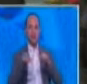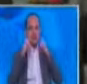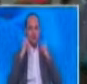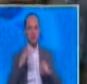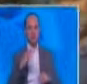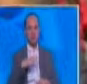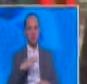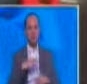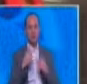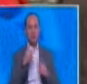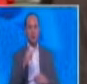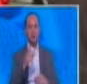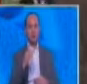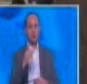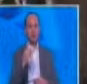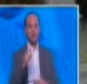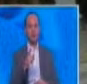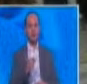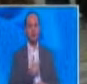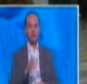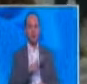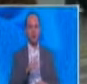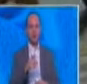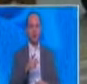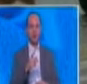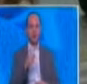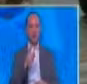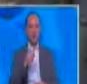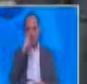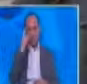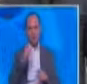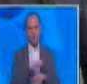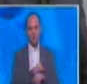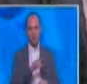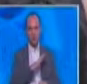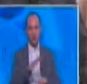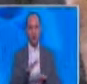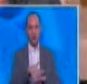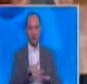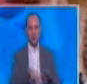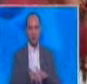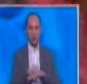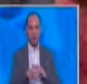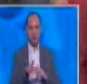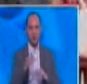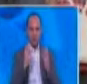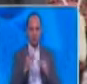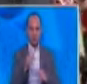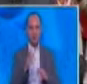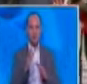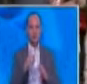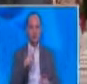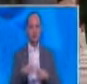istiyor. Fakat bunların belli bir kaidesi, kuralı var. Belli bir düzeni var. Eldiven kullandığınız vakit bu eldiveni sık